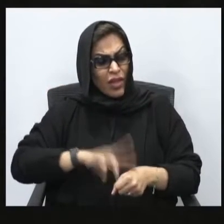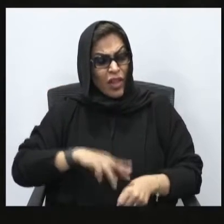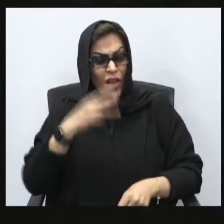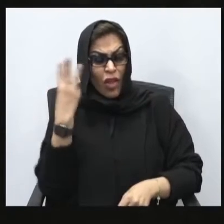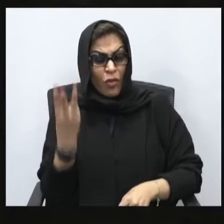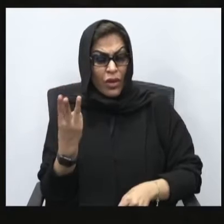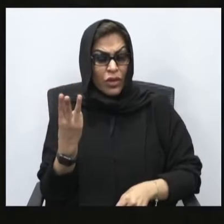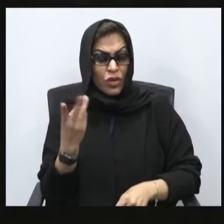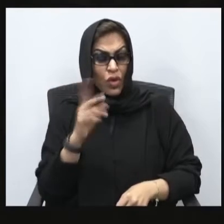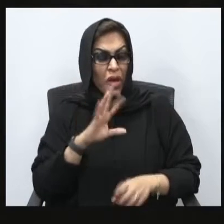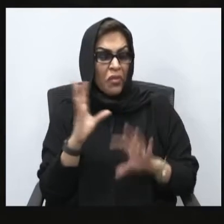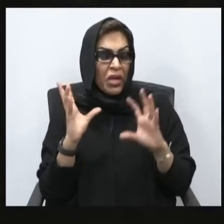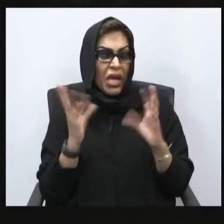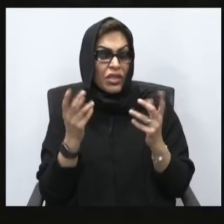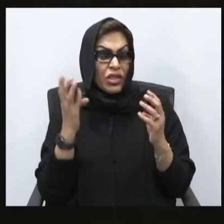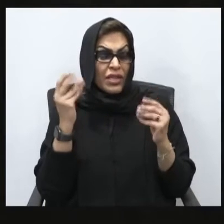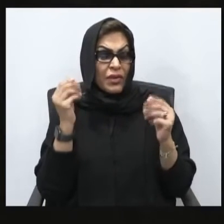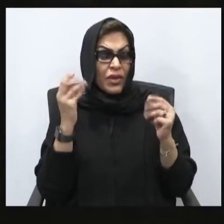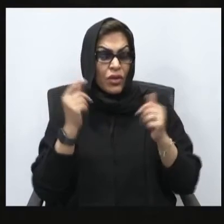ونلاحظ عدد